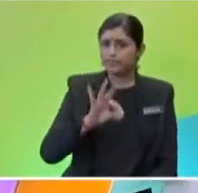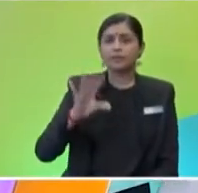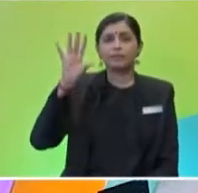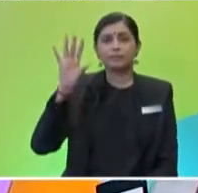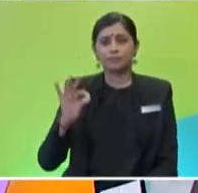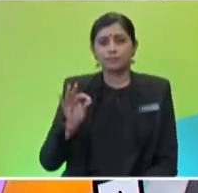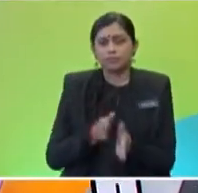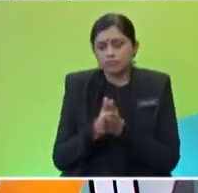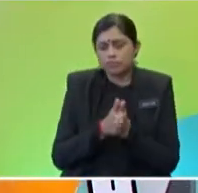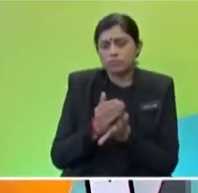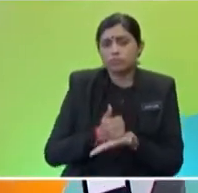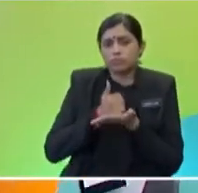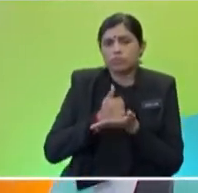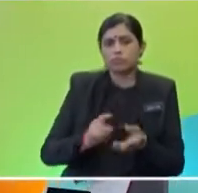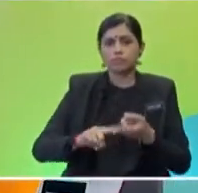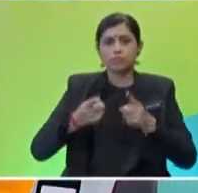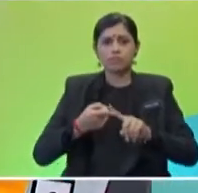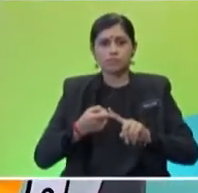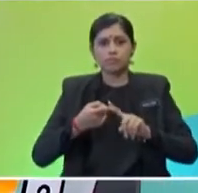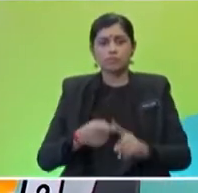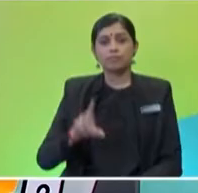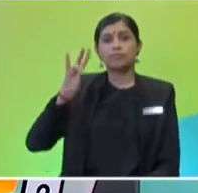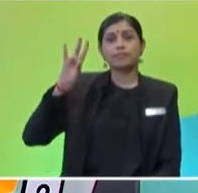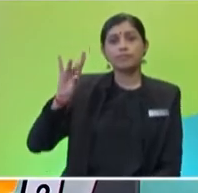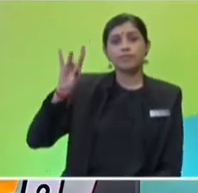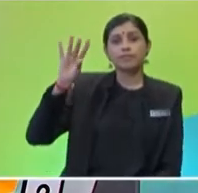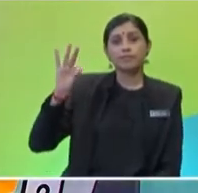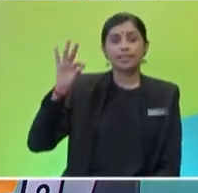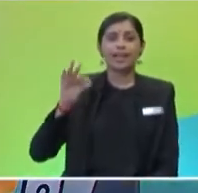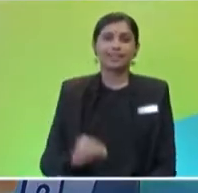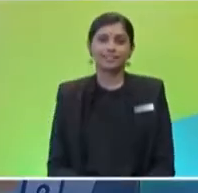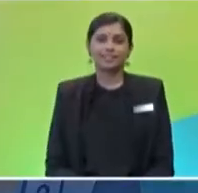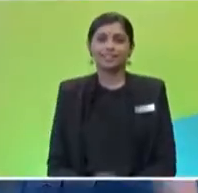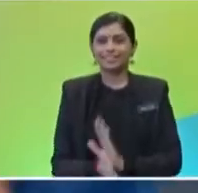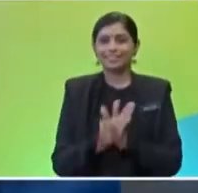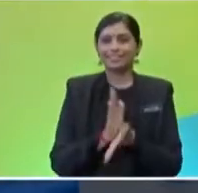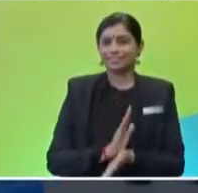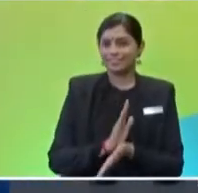Sembilan-sembilan, rajin tolong kawan. Tujuh-lapan-sembilan, jadi